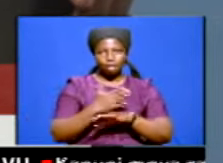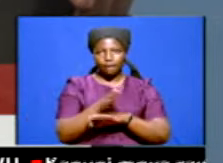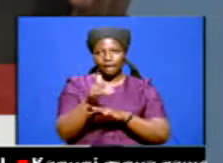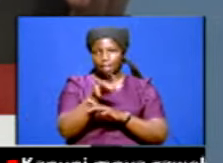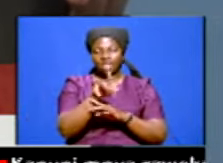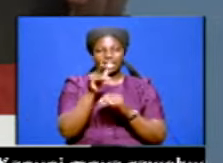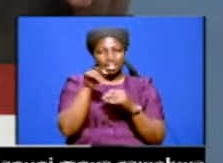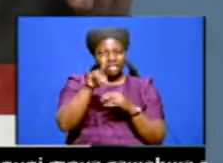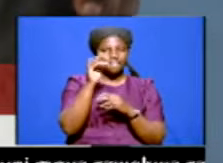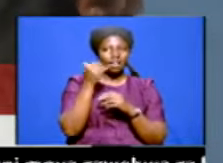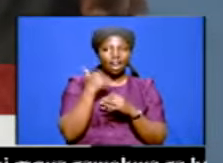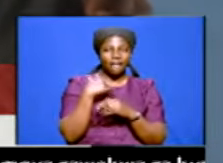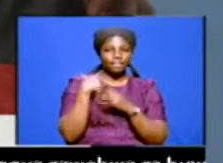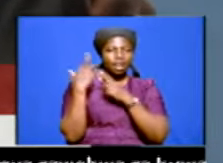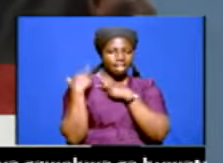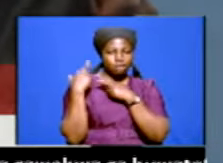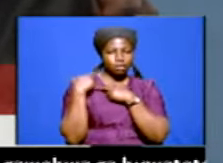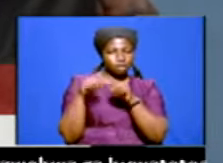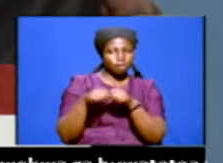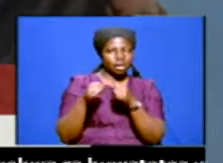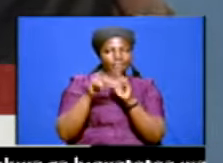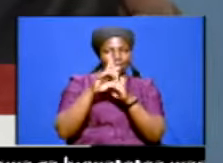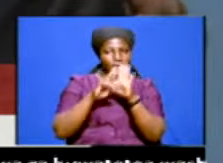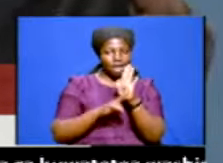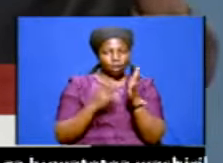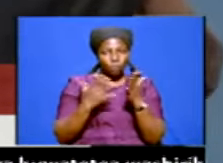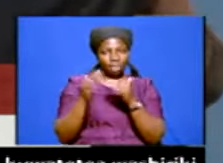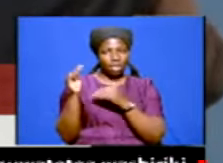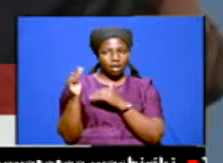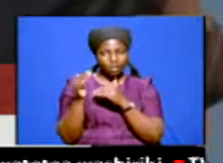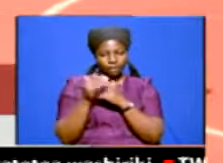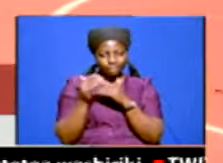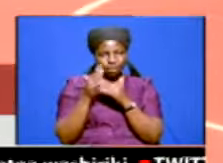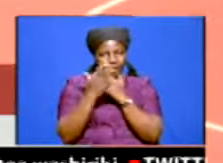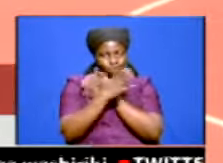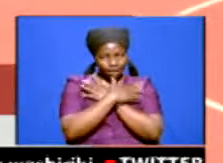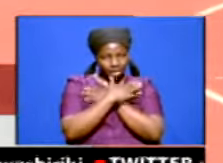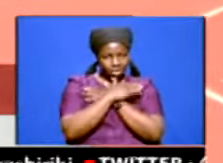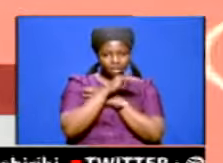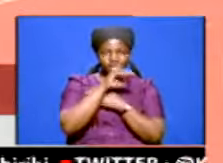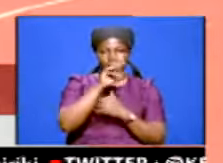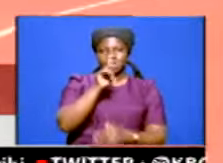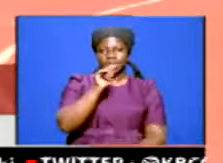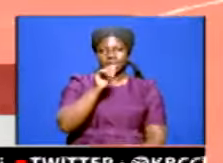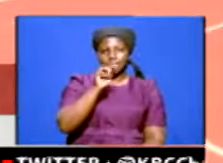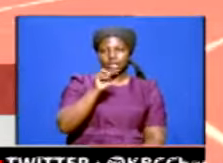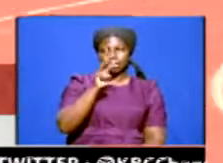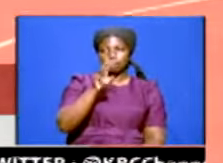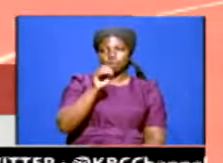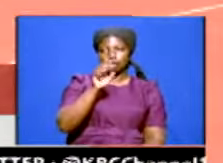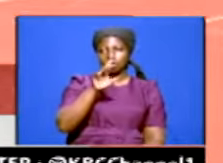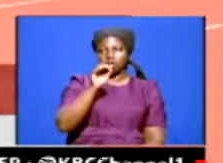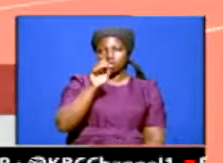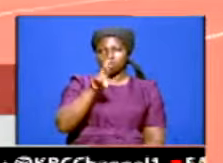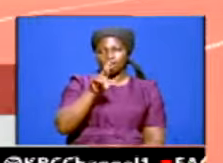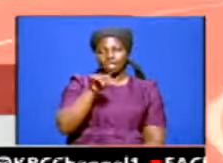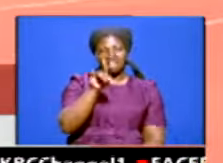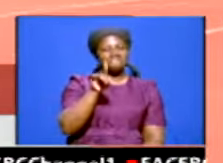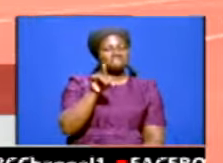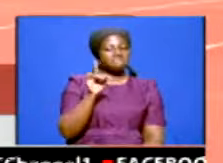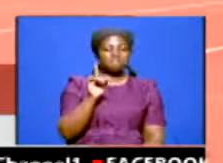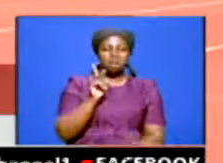cha kuvunja rekodi, ambapo rafikie wa karibu kwenye mbio hizo Geoffrey Kamoror hatakuwa, kwani anauguza